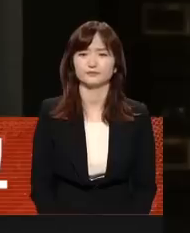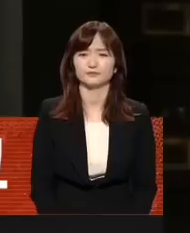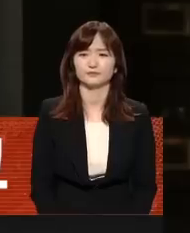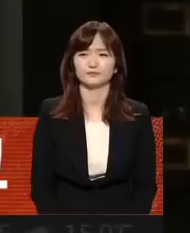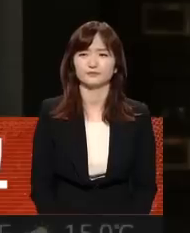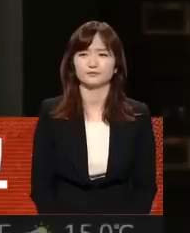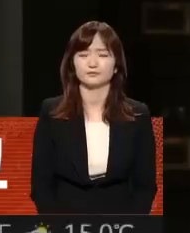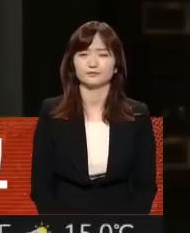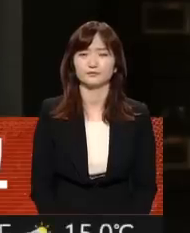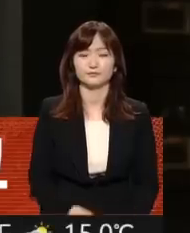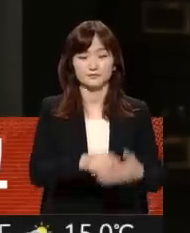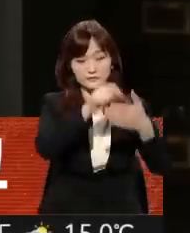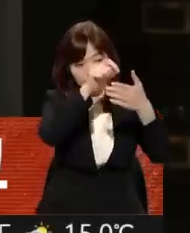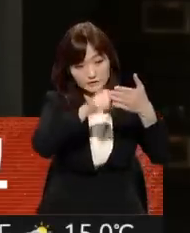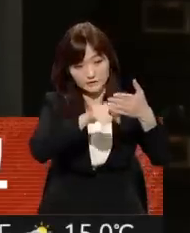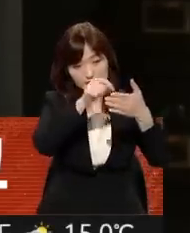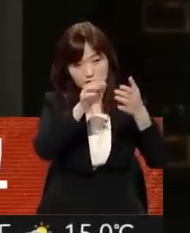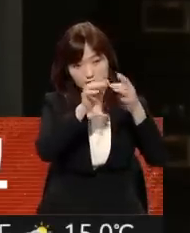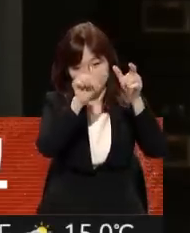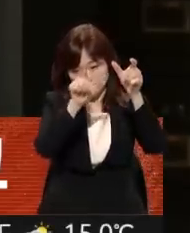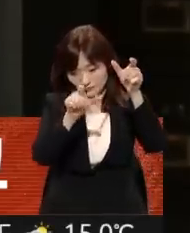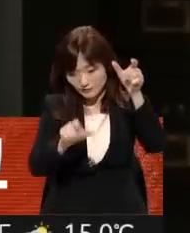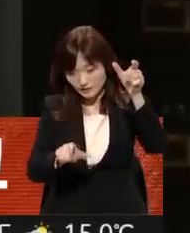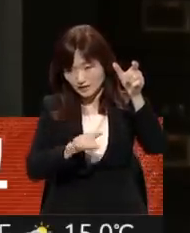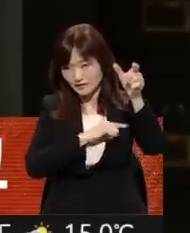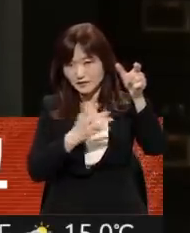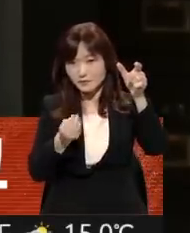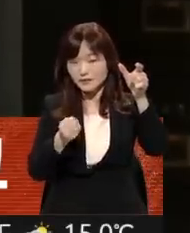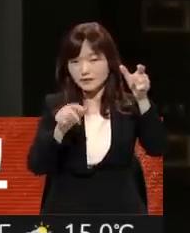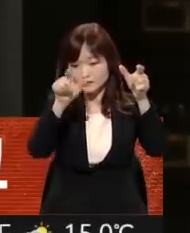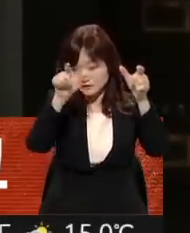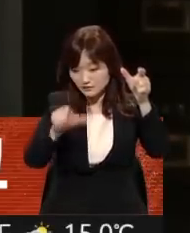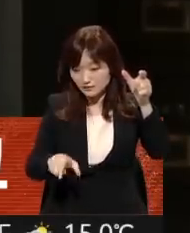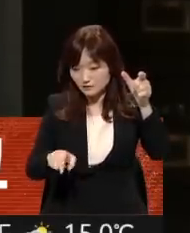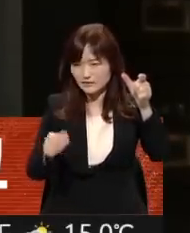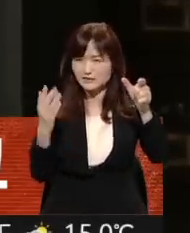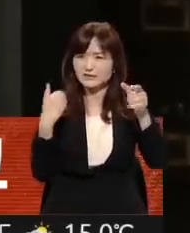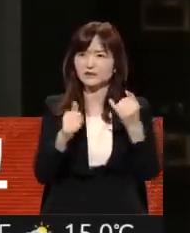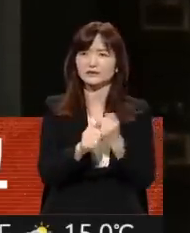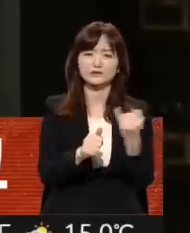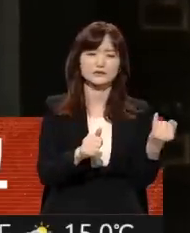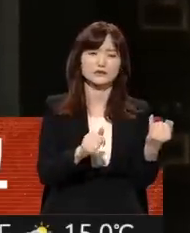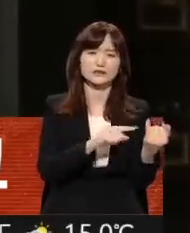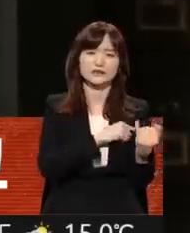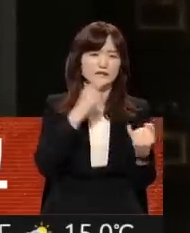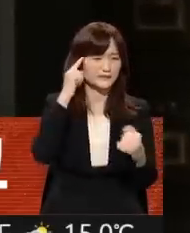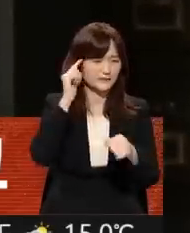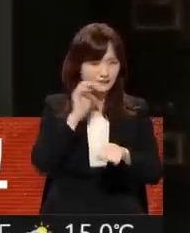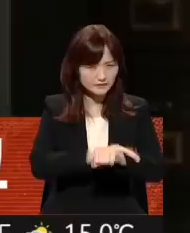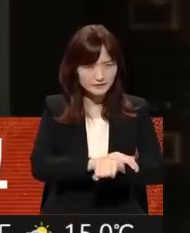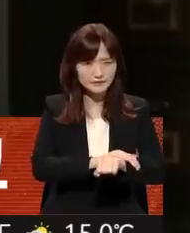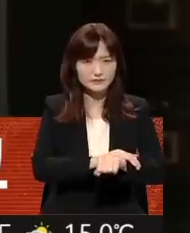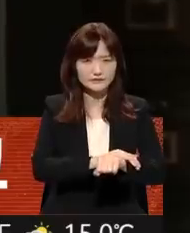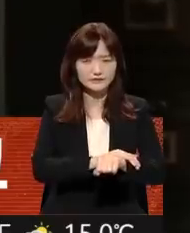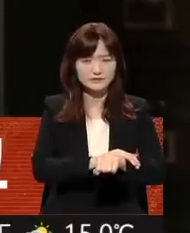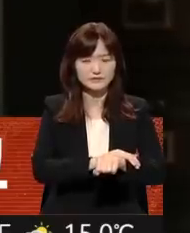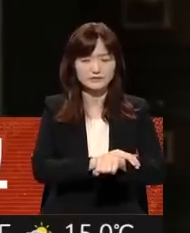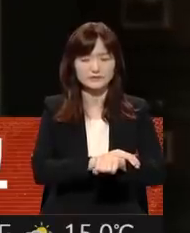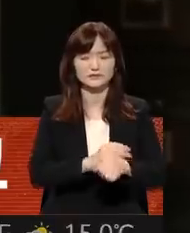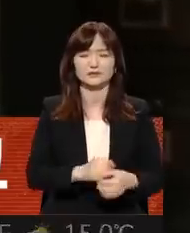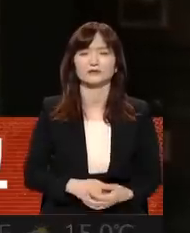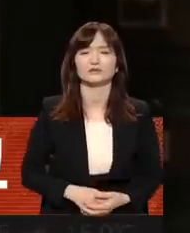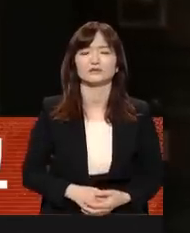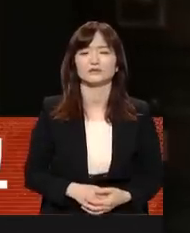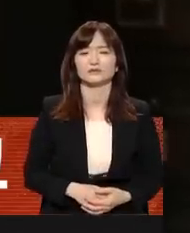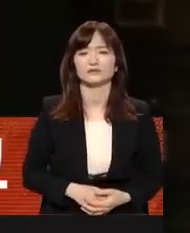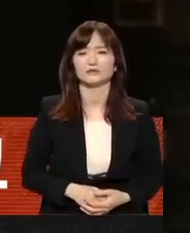이 관련 기사에 달린 댓글 중에 베스트 댓글이 전처가 가장 현명했다. 이렇게 약간 풍자하는 얘기도